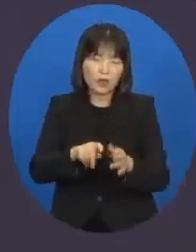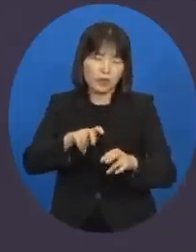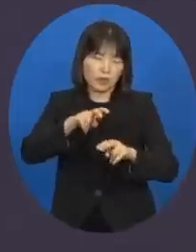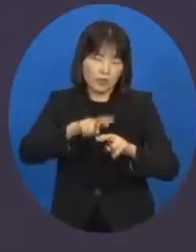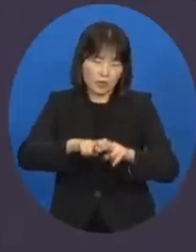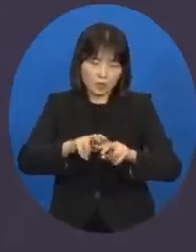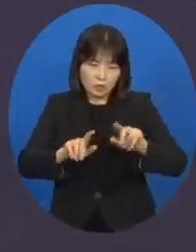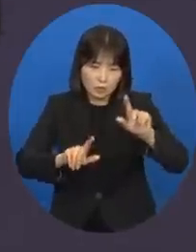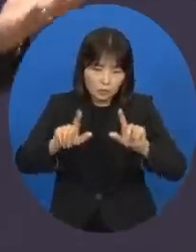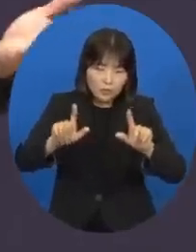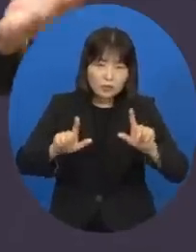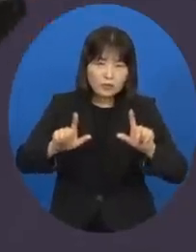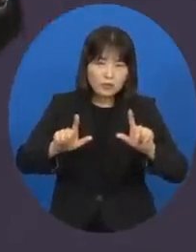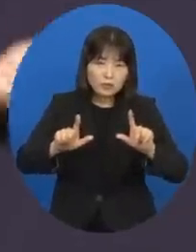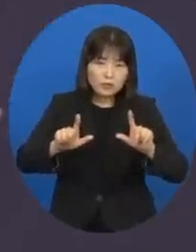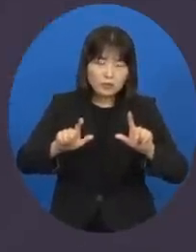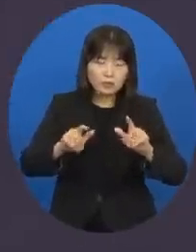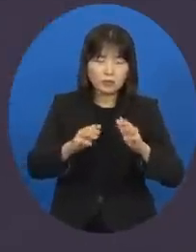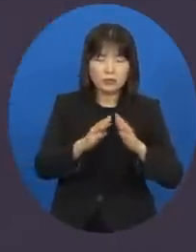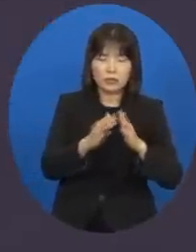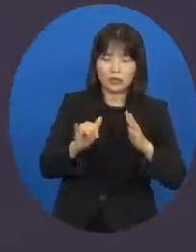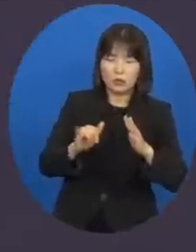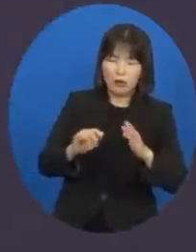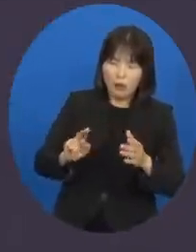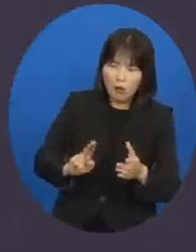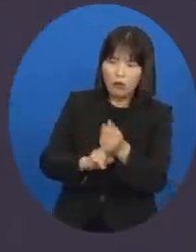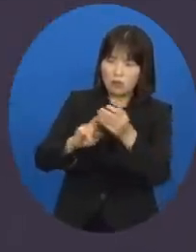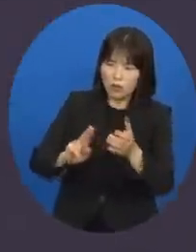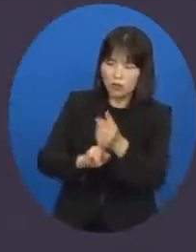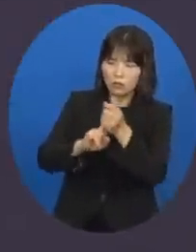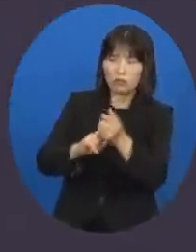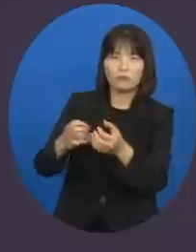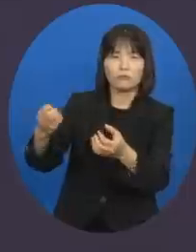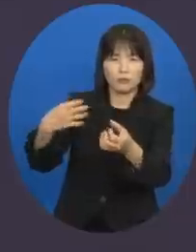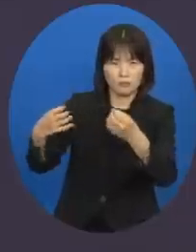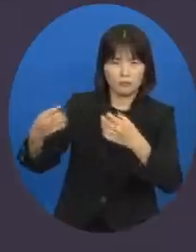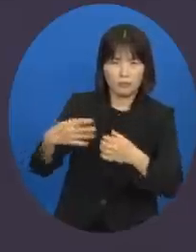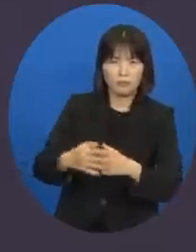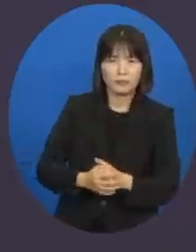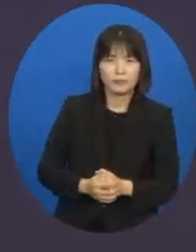그 모습이 가족들은 기적이다, 기적이다라고 하시더라는 것이죠.